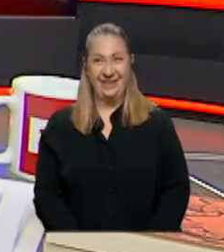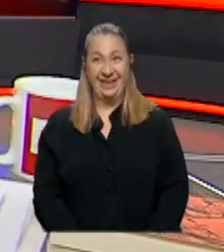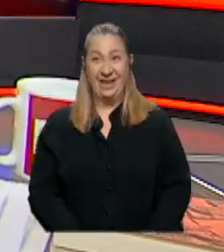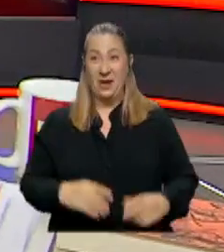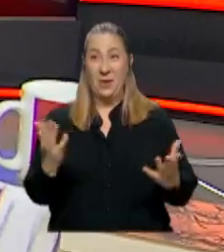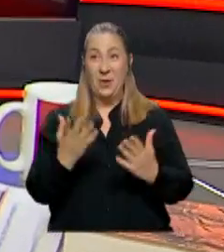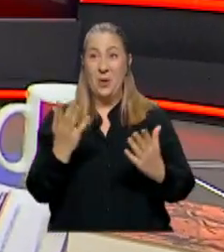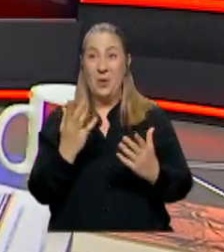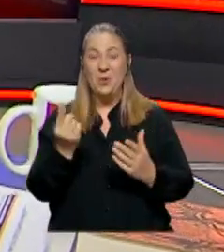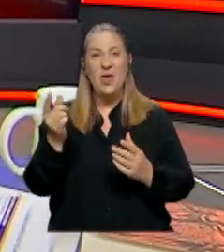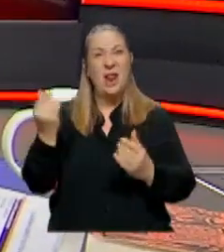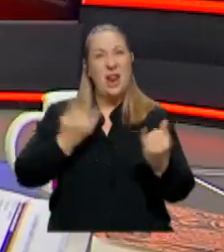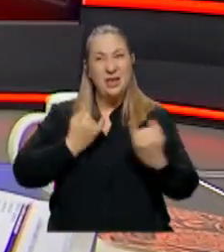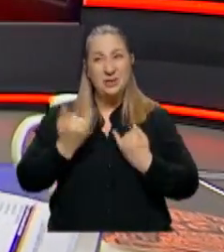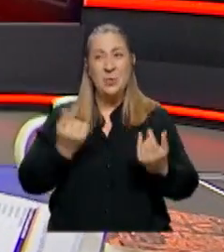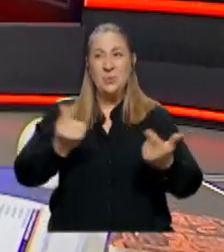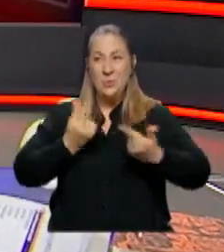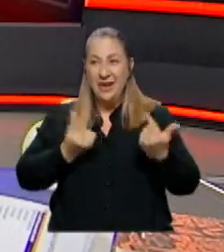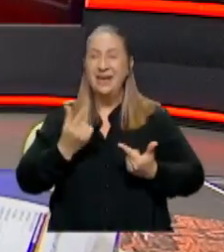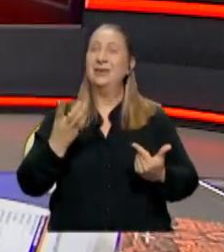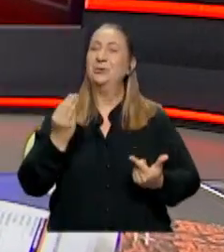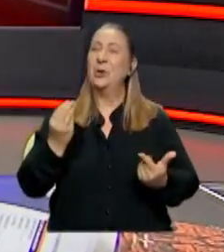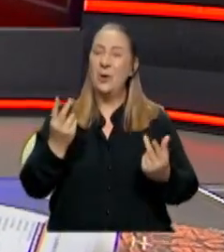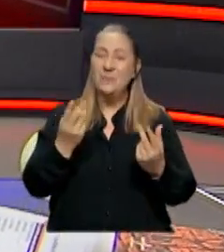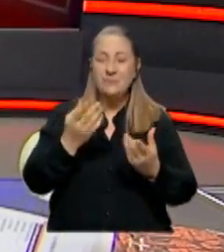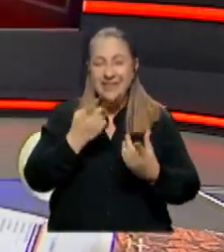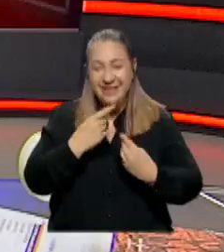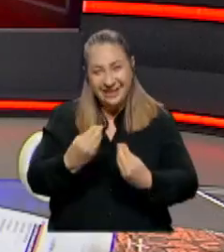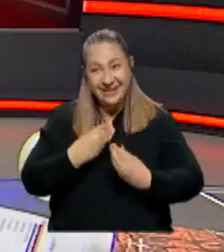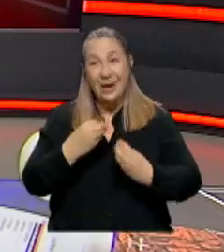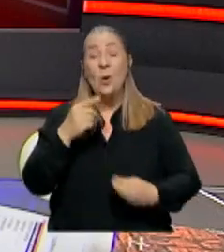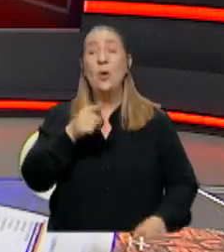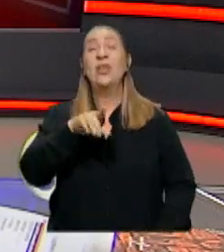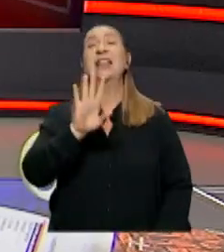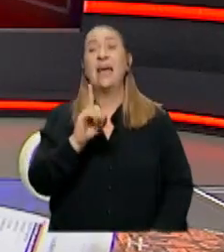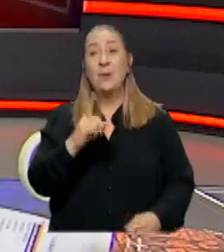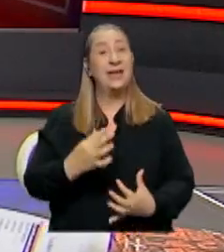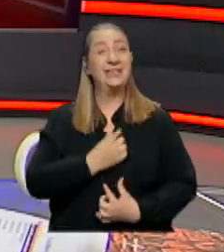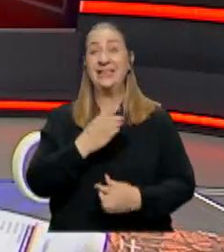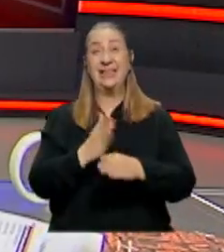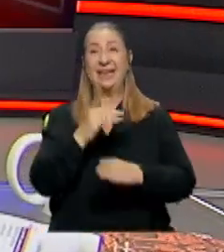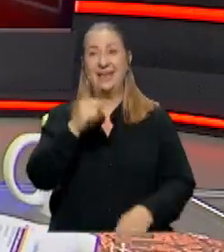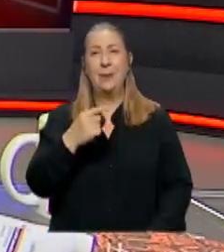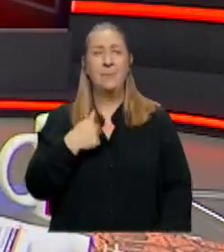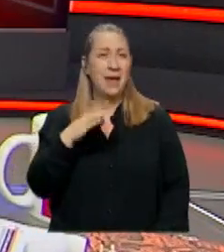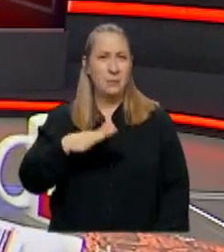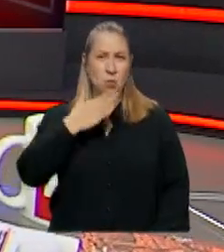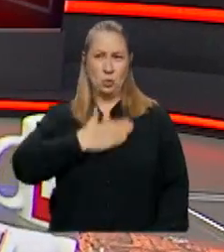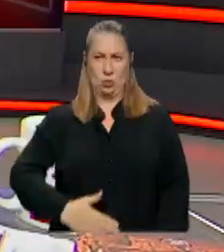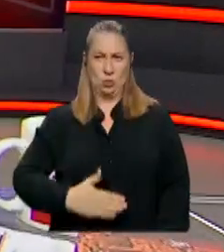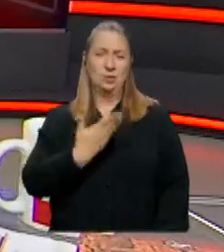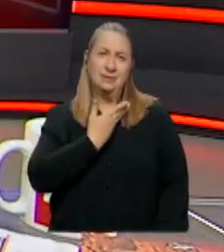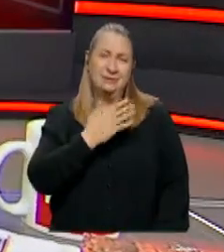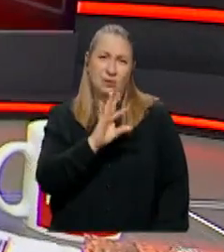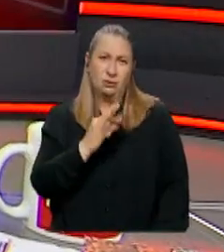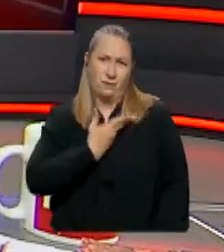Öyle çok uyarı, çok eleştiri, çok da övgü aldım. Sağ olun. O değil de şimdi niye böyle bir kravat? Ben genellikle düz kravatları